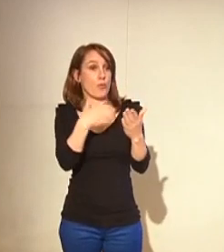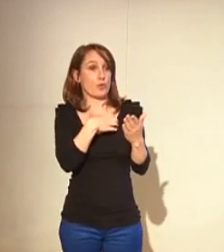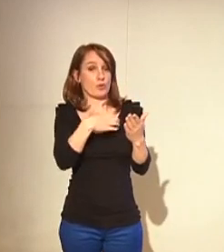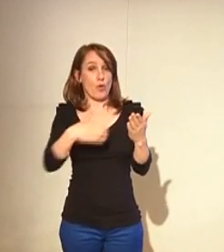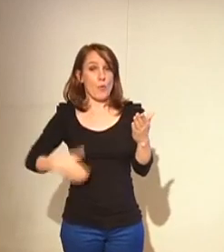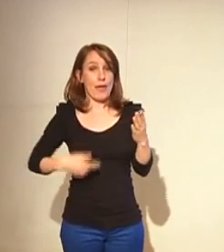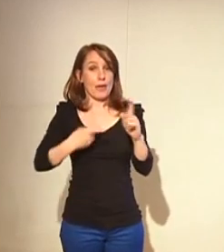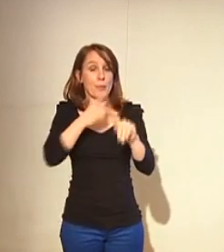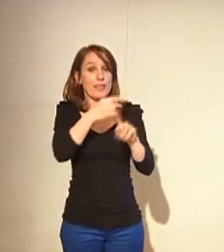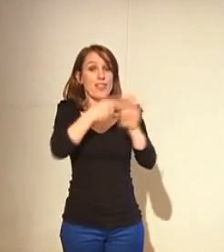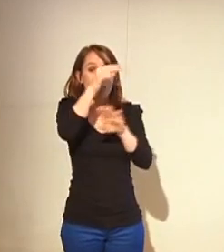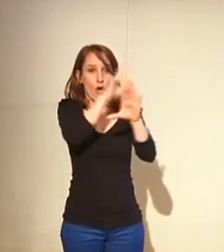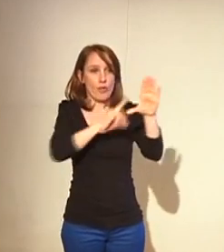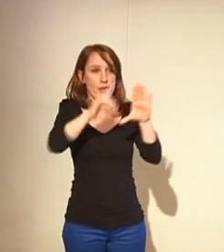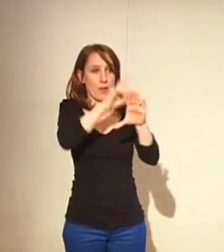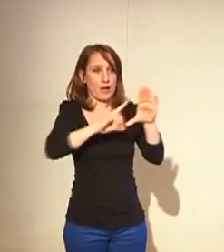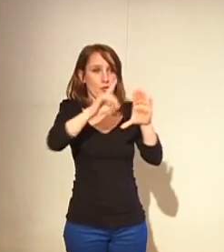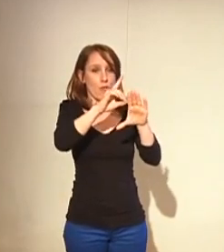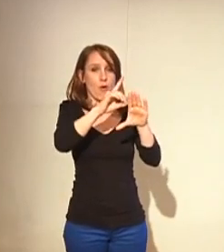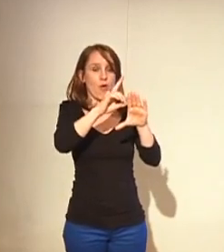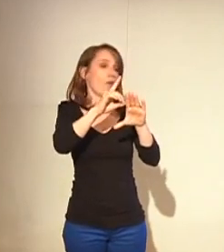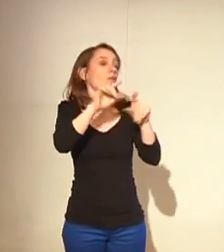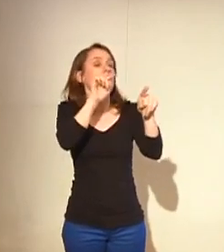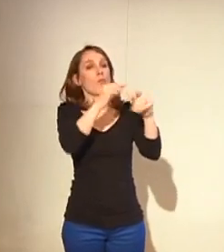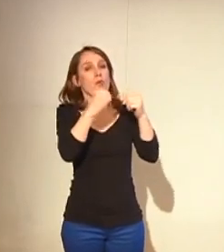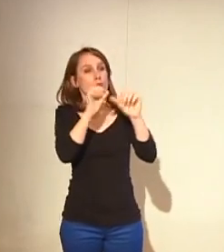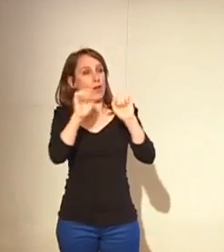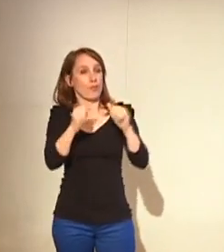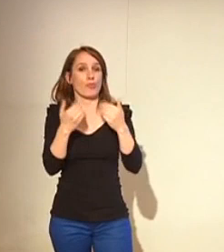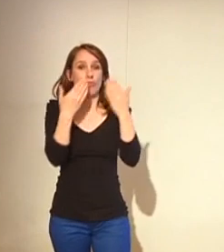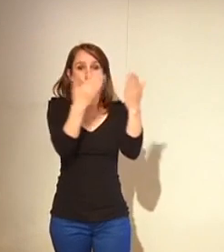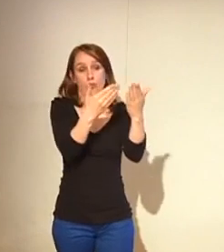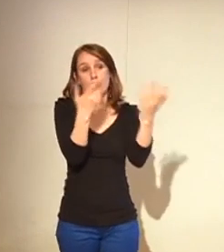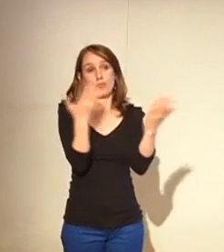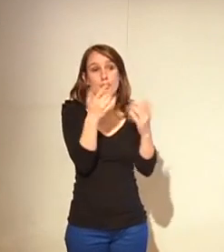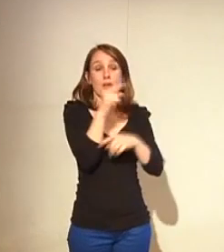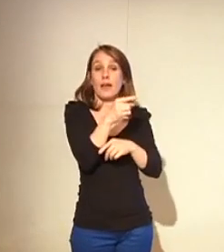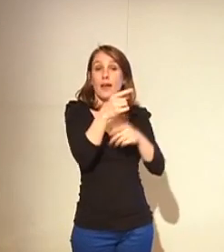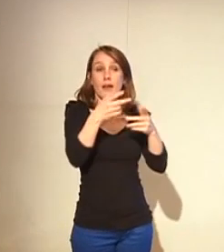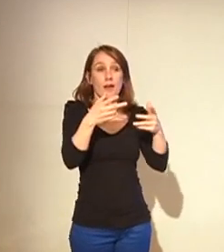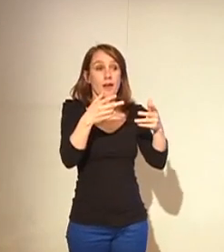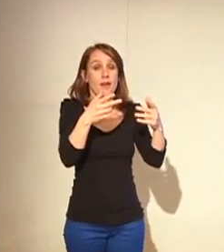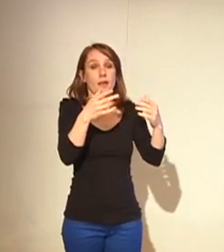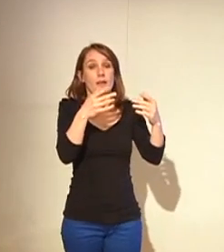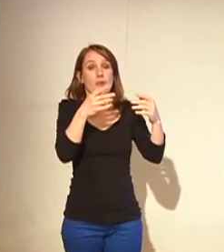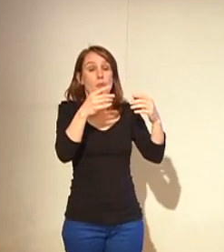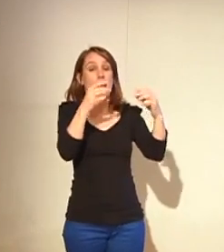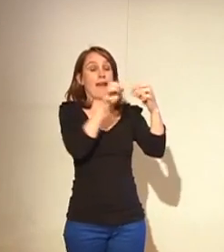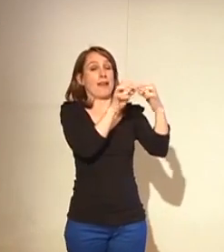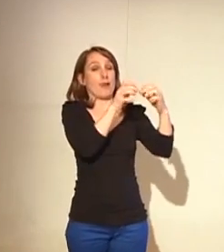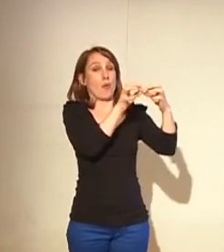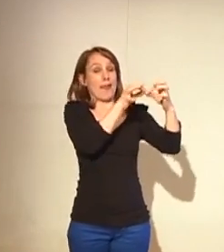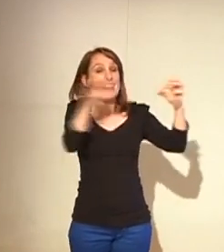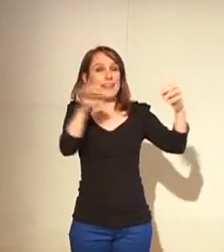département impacter par le tronçon de ligne à grande vitesse de même plus intégrer cette section de ligne à grande vitesse dans les